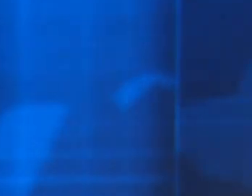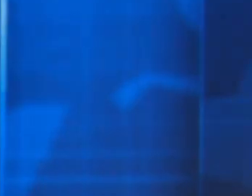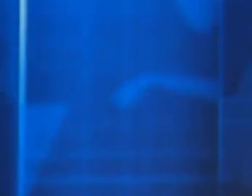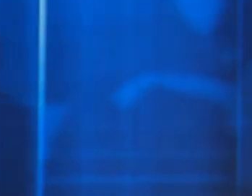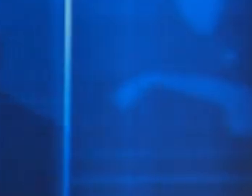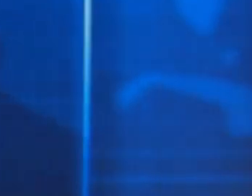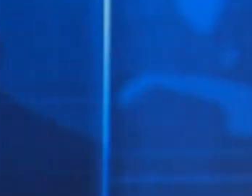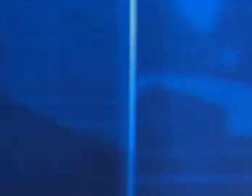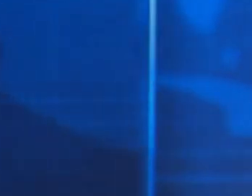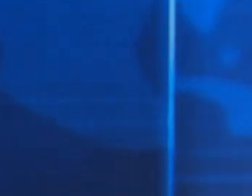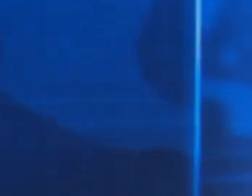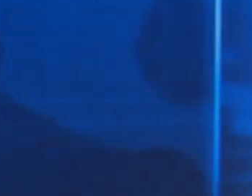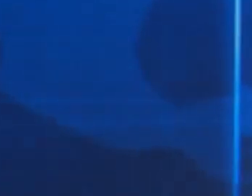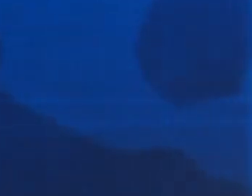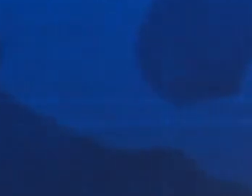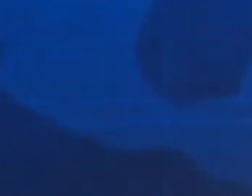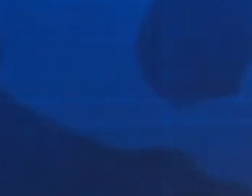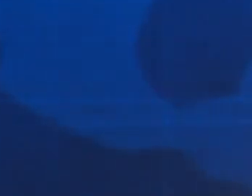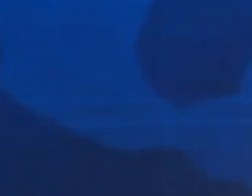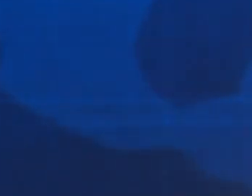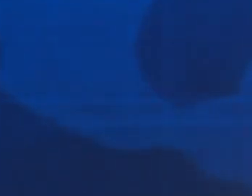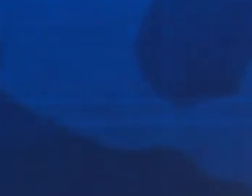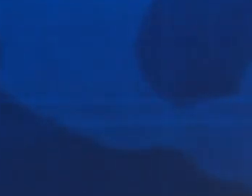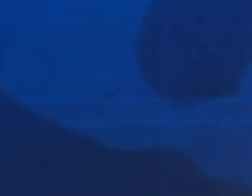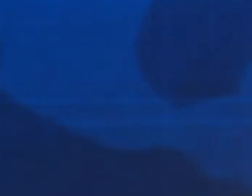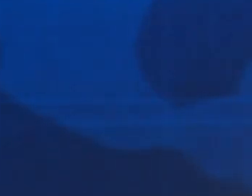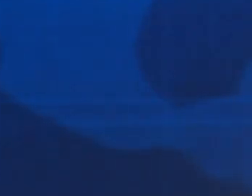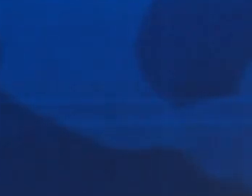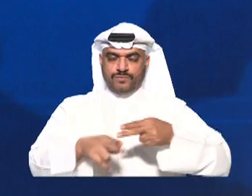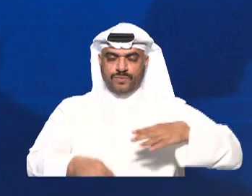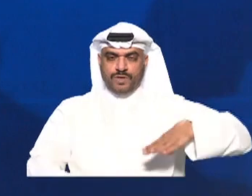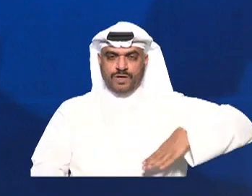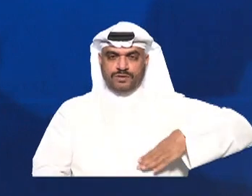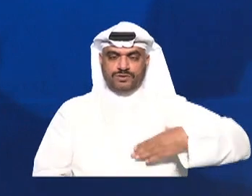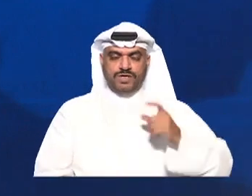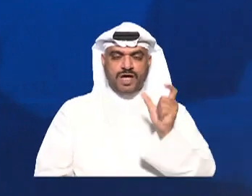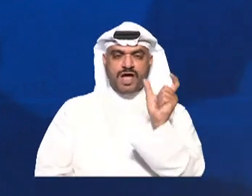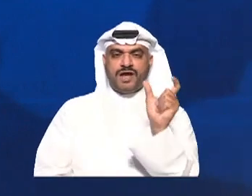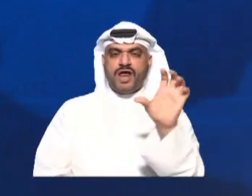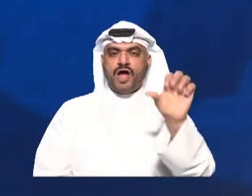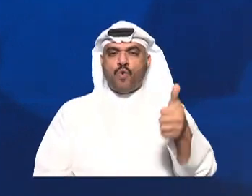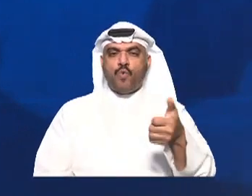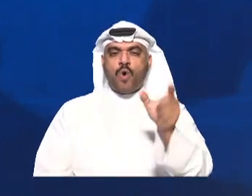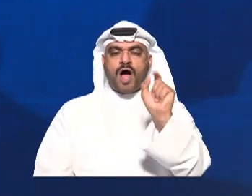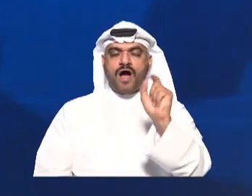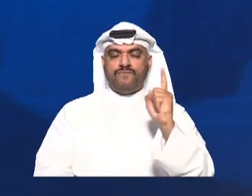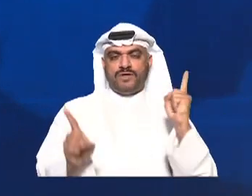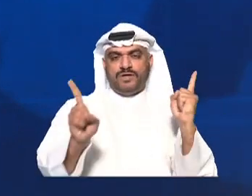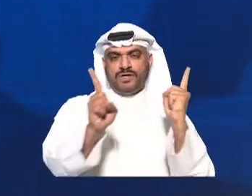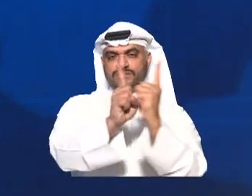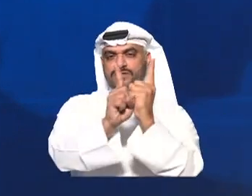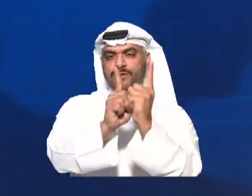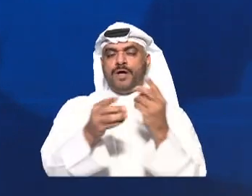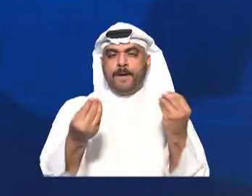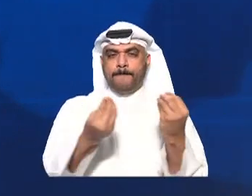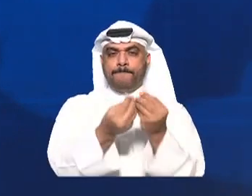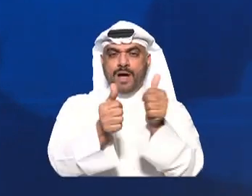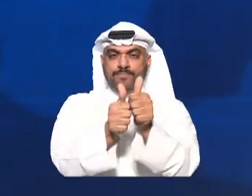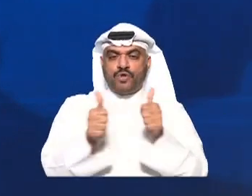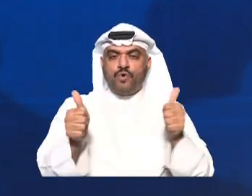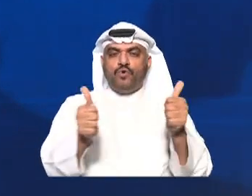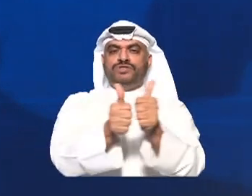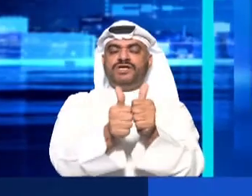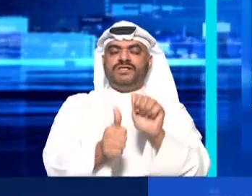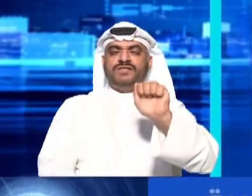استقبل حضرة صاحب السمو أمير البلاد الشيخ نواف الأحمد الجابر الصباح حفظه الله ورعاه وأسرة آل الصباح